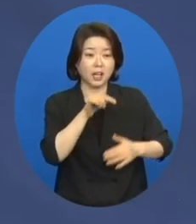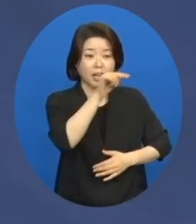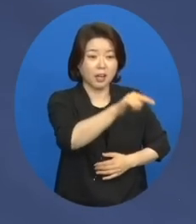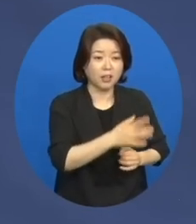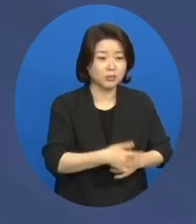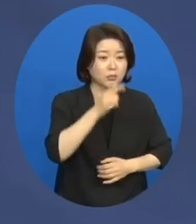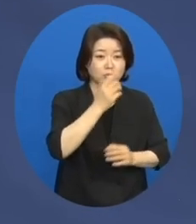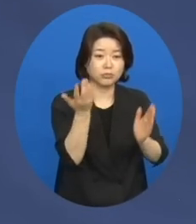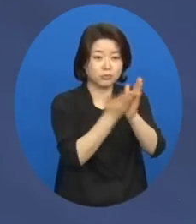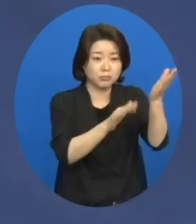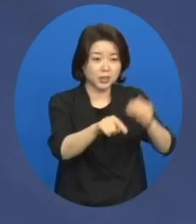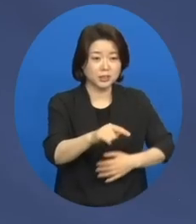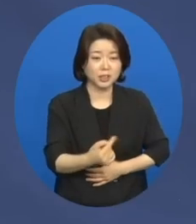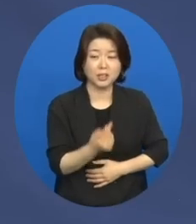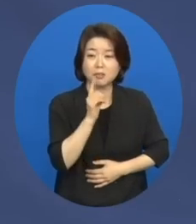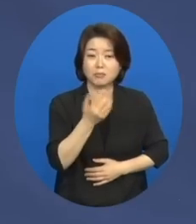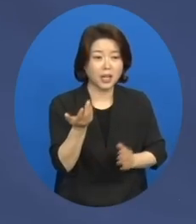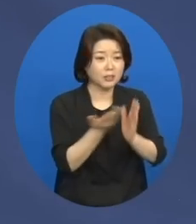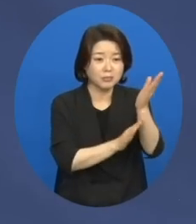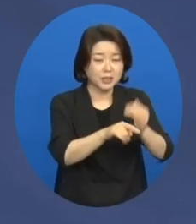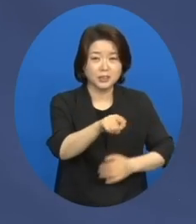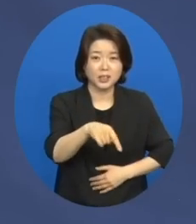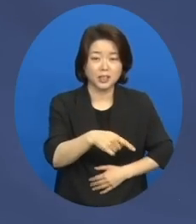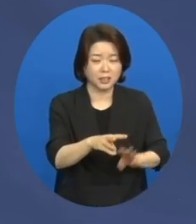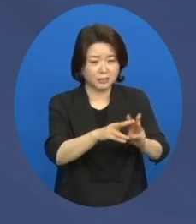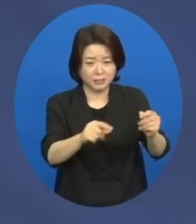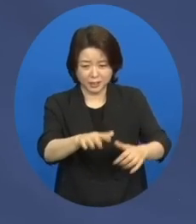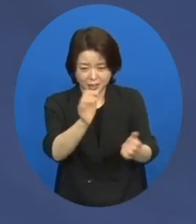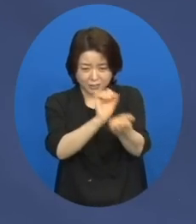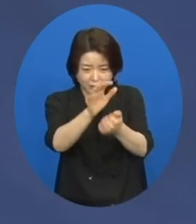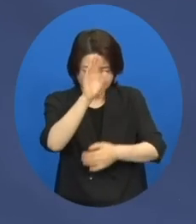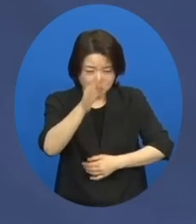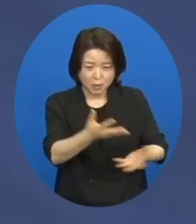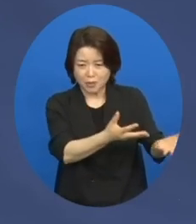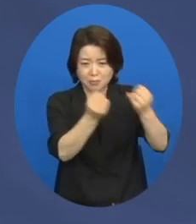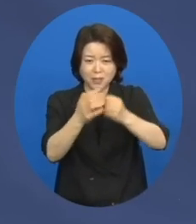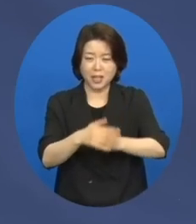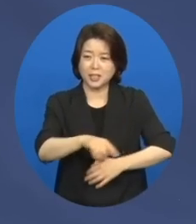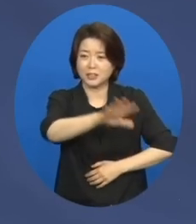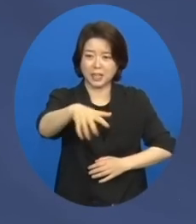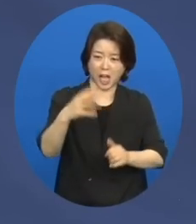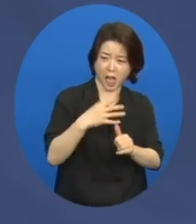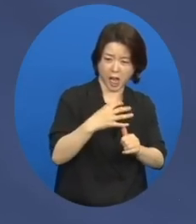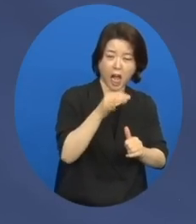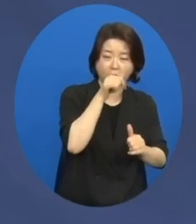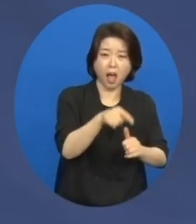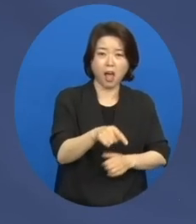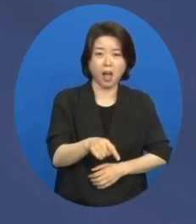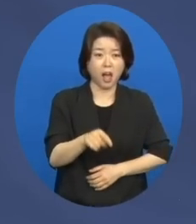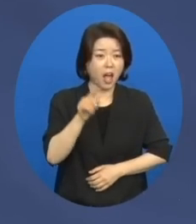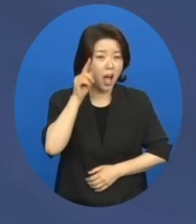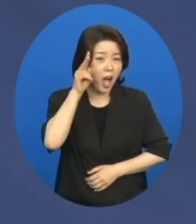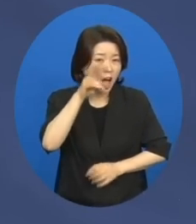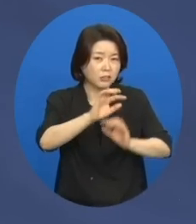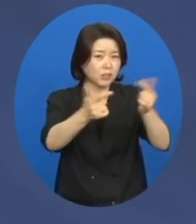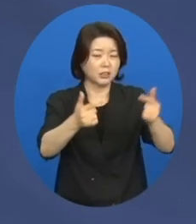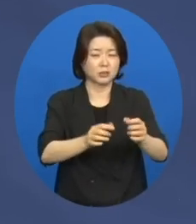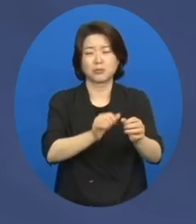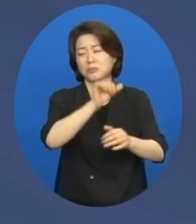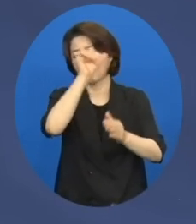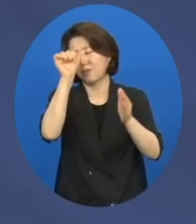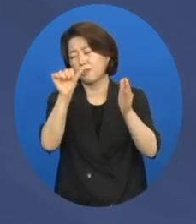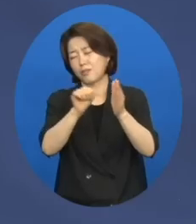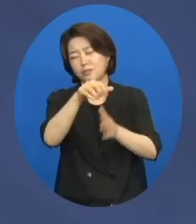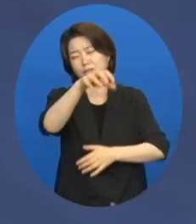맞죠. 땅에 풍토병에다가 뭐 가진 구박받아가면서 거기서 하루 이틀도 아니고 평생을 거기